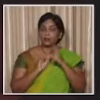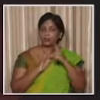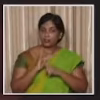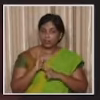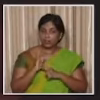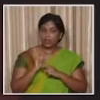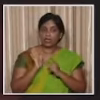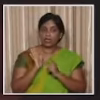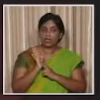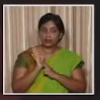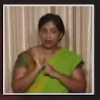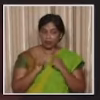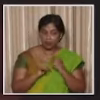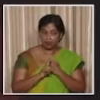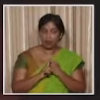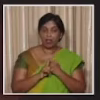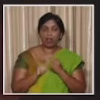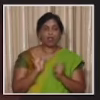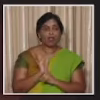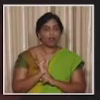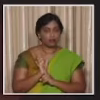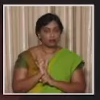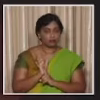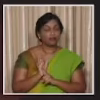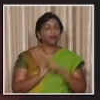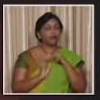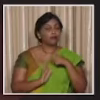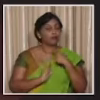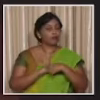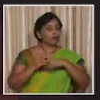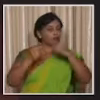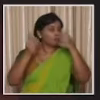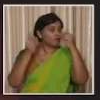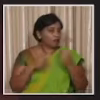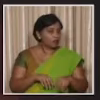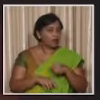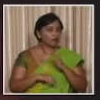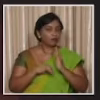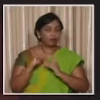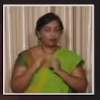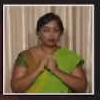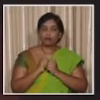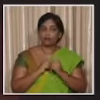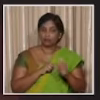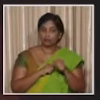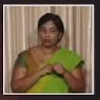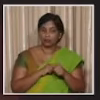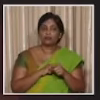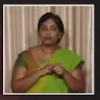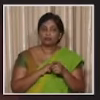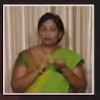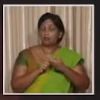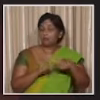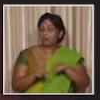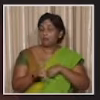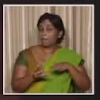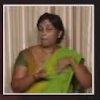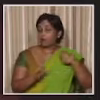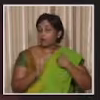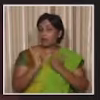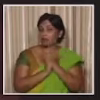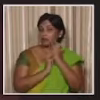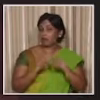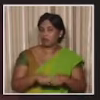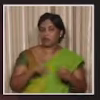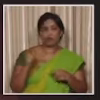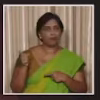ජයසුන්දර, නිවාඩ් කබ්‍රල්, ඩබ්ලිව්.ඩී. ලක්ෂ්මන් මේ රට බංකොලොත් කිරීමේ ක්‍රියාවලියේ මේ රටේ මූලික අයිතිවාසිකම් කඩ